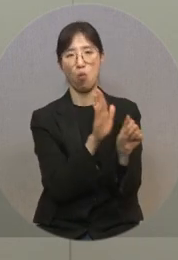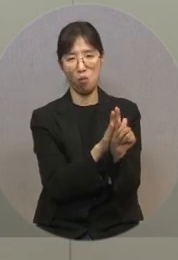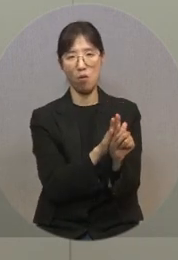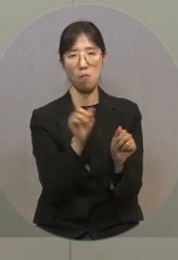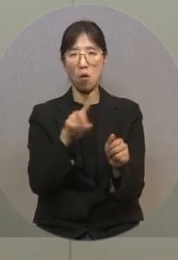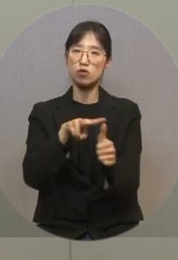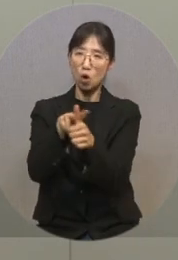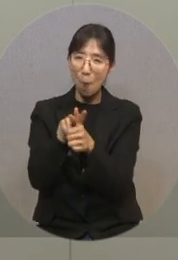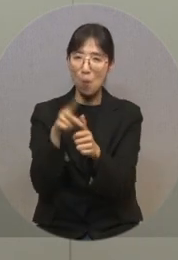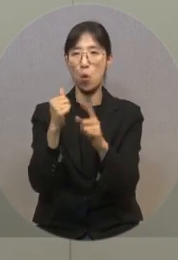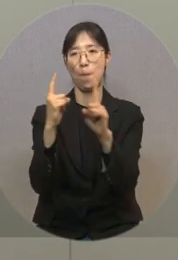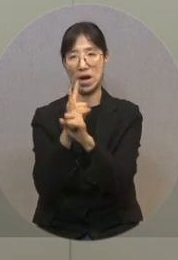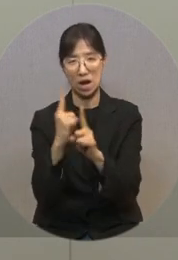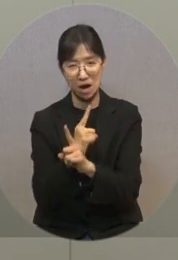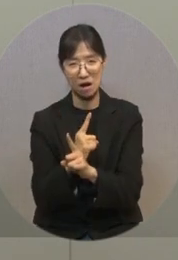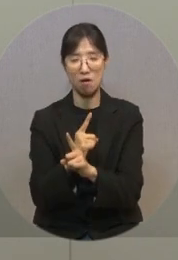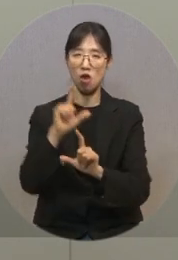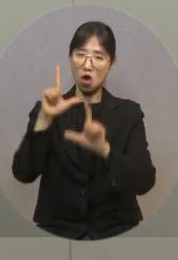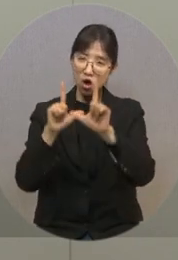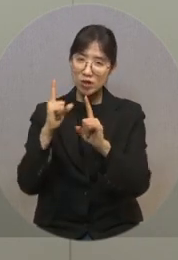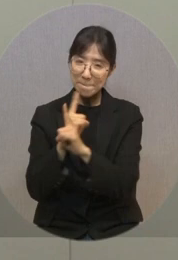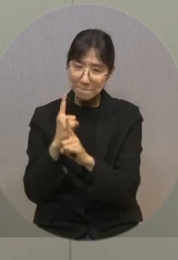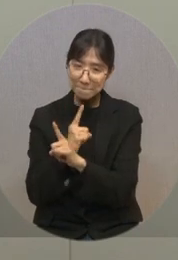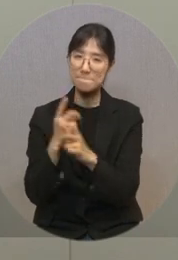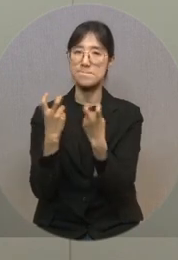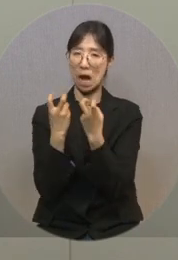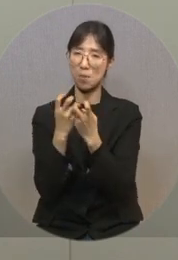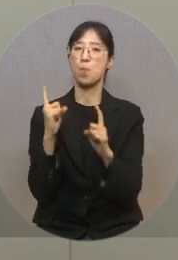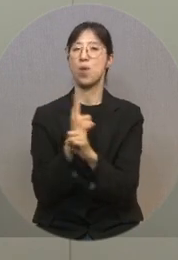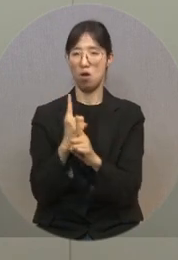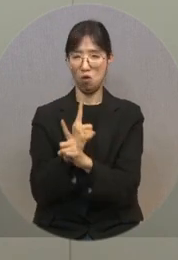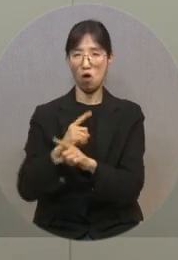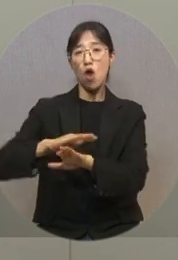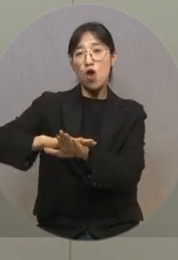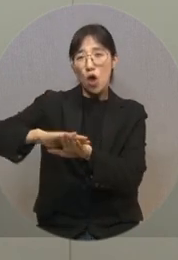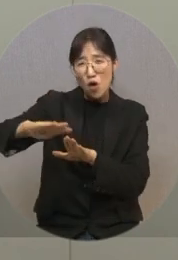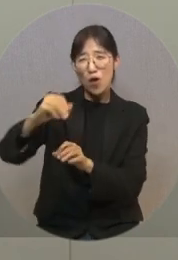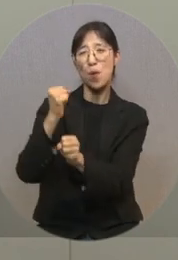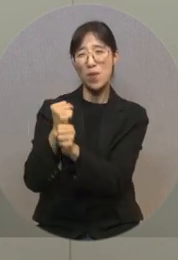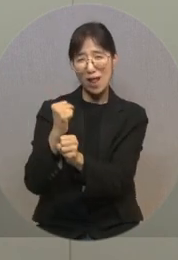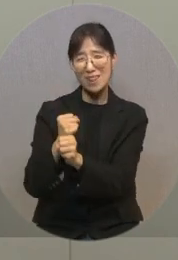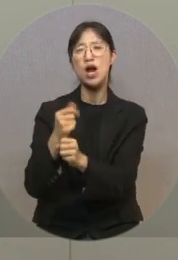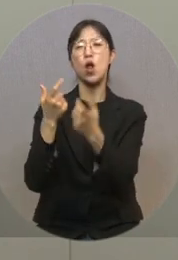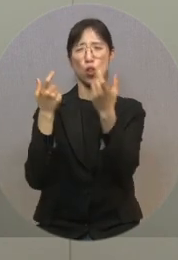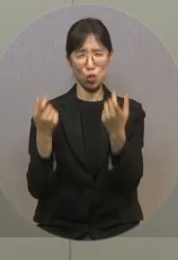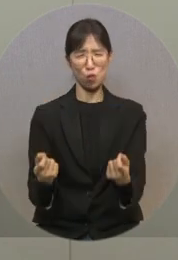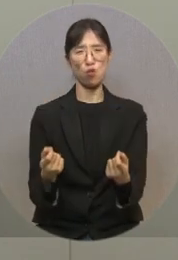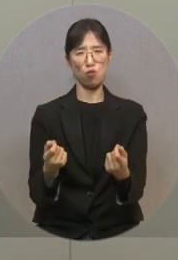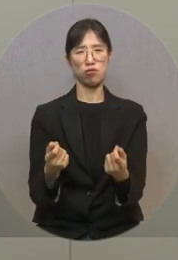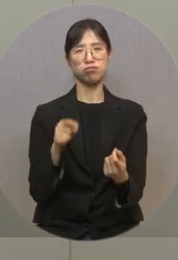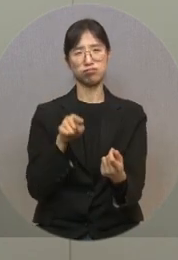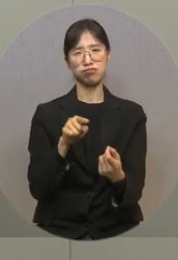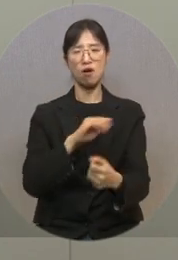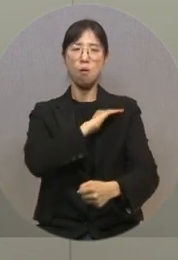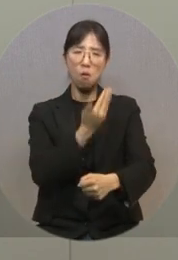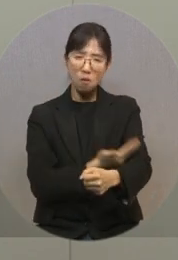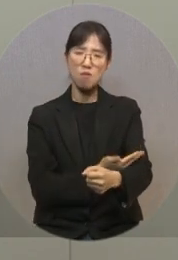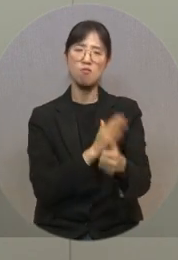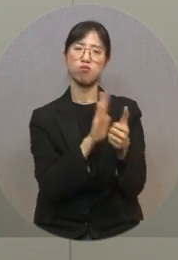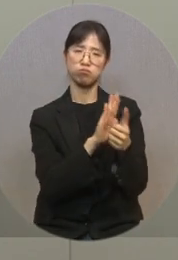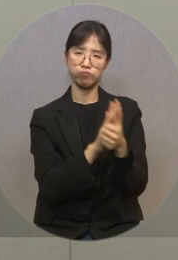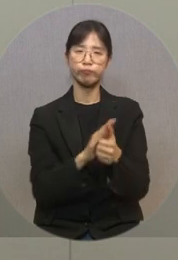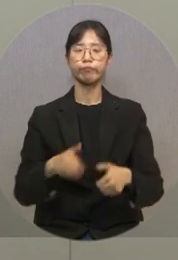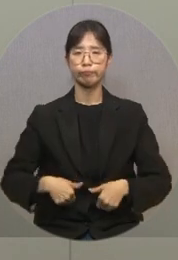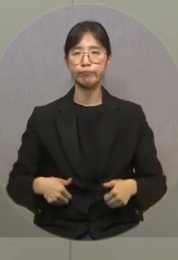차원에서 정보를 좀 바꾸고 형태를 바꾸고 방법을 바꾸고 하는 경사로 놓는 작업과 동일한 게 의사소통 권리를